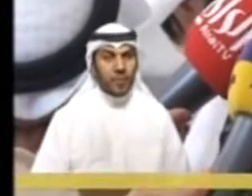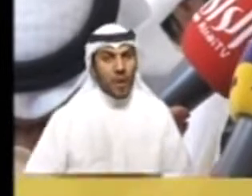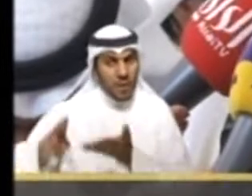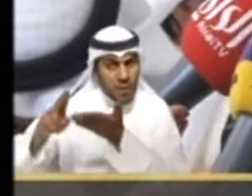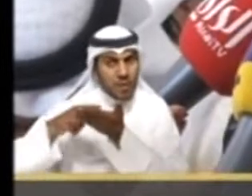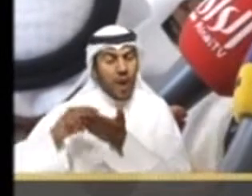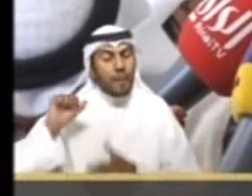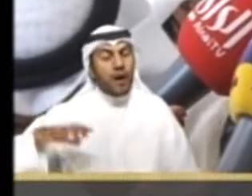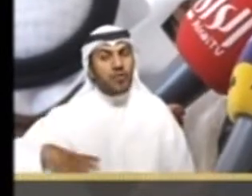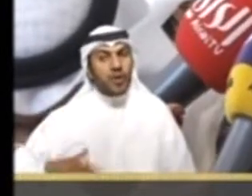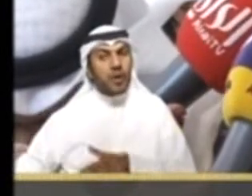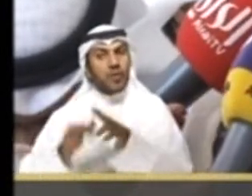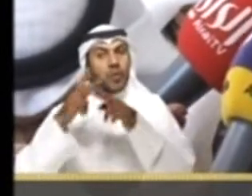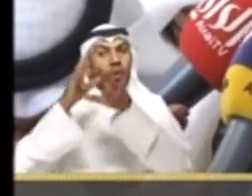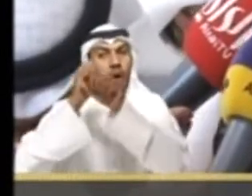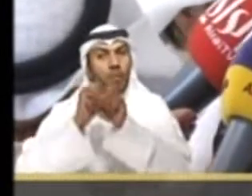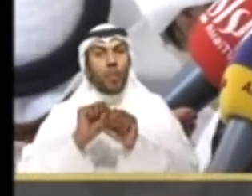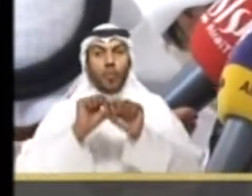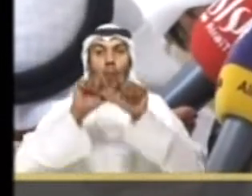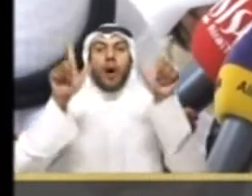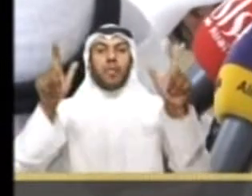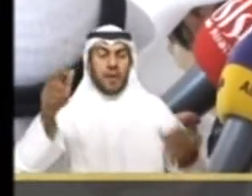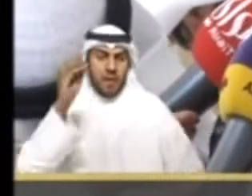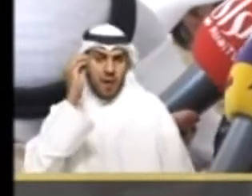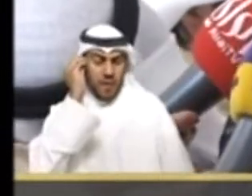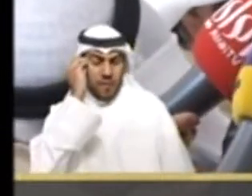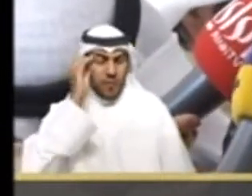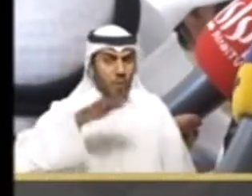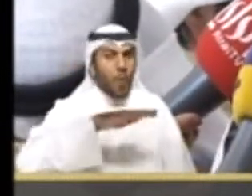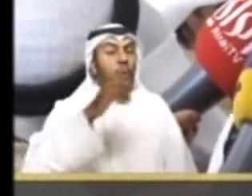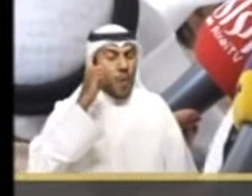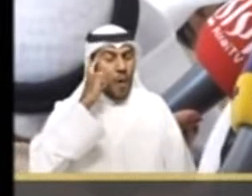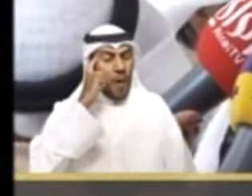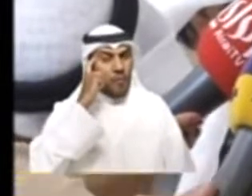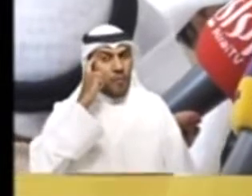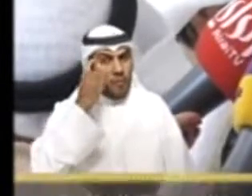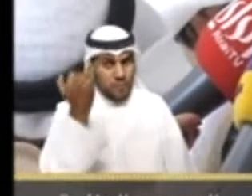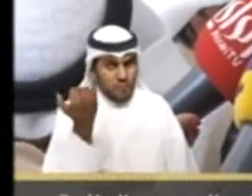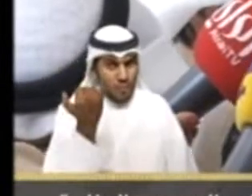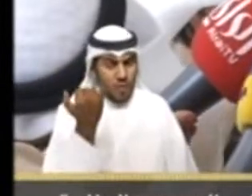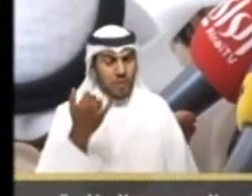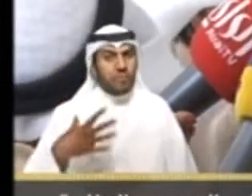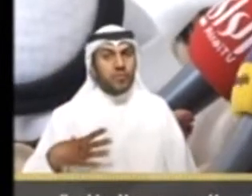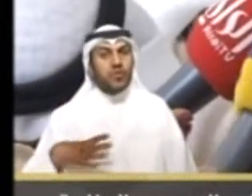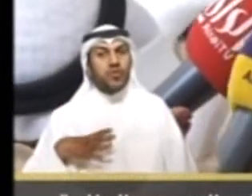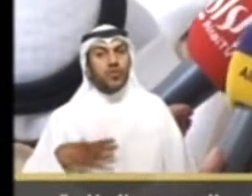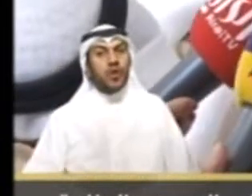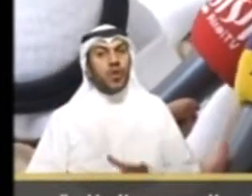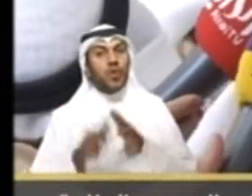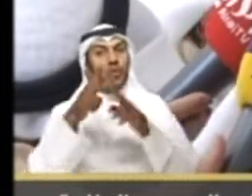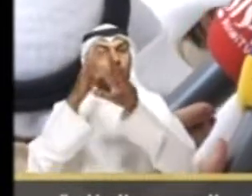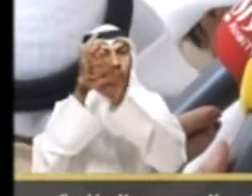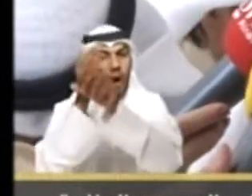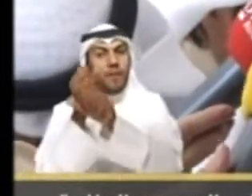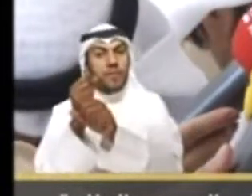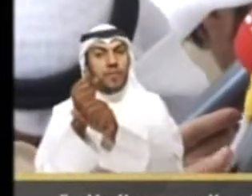للجميع، وكان الجميع جدا يعني مقدر هذه الرسالة، خاصة من صاحب السمو الله يحفظه،